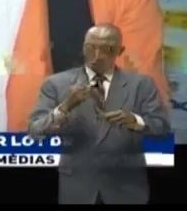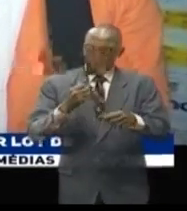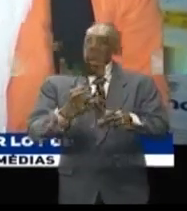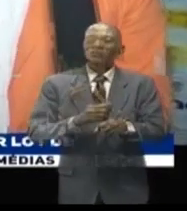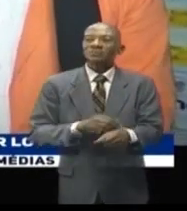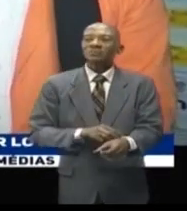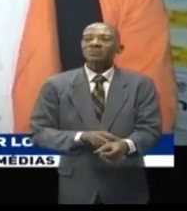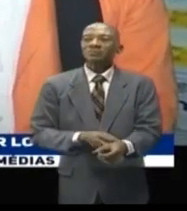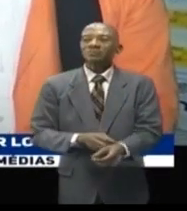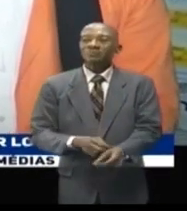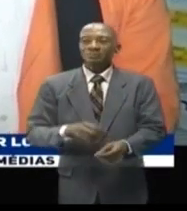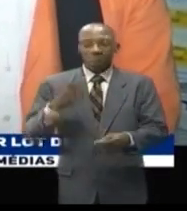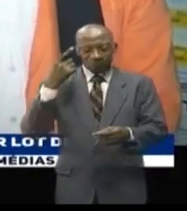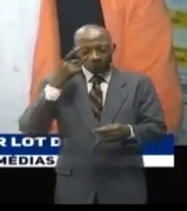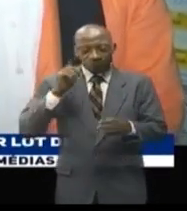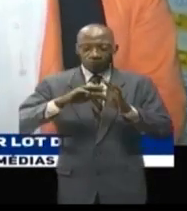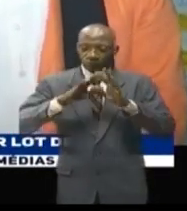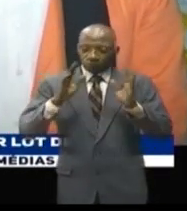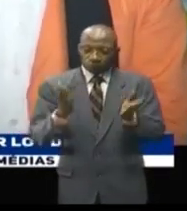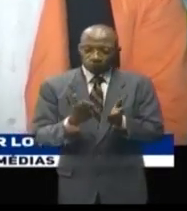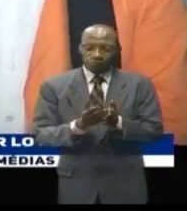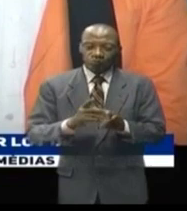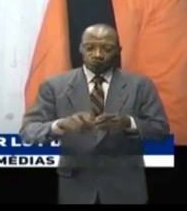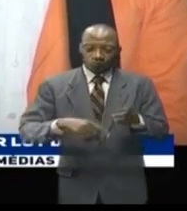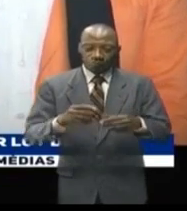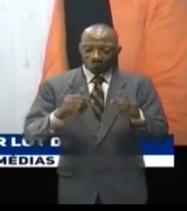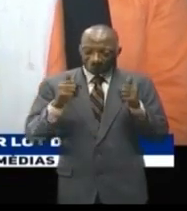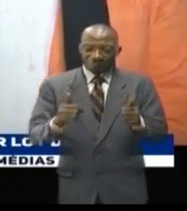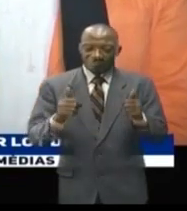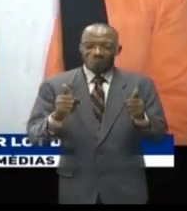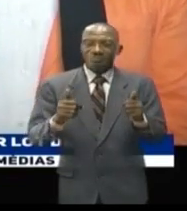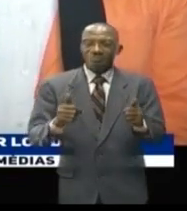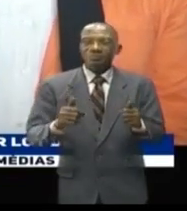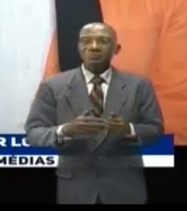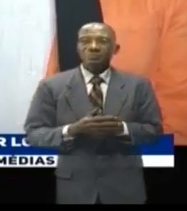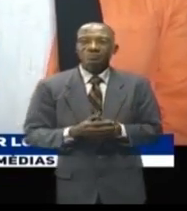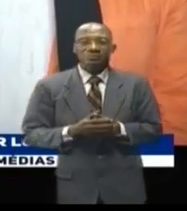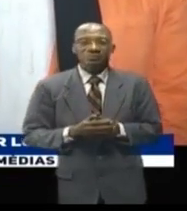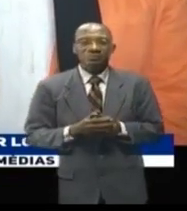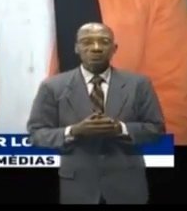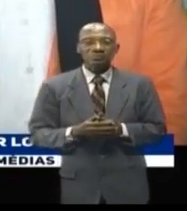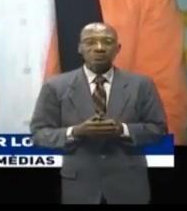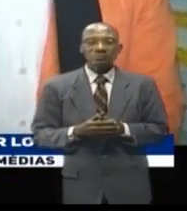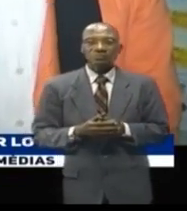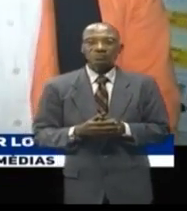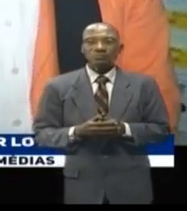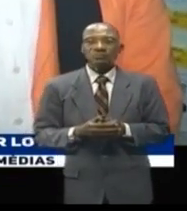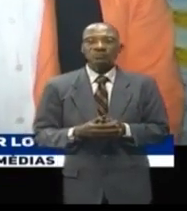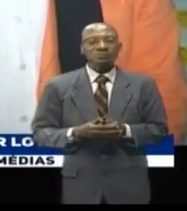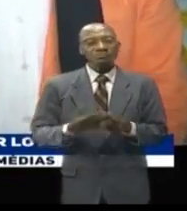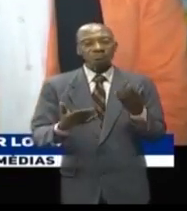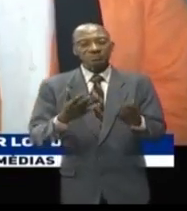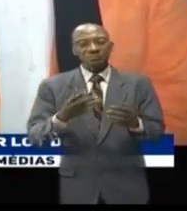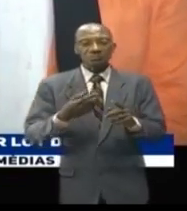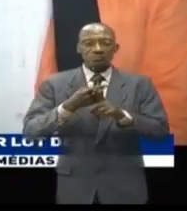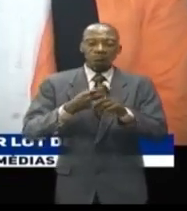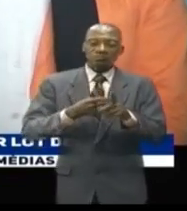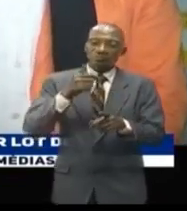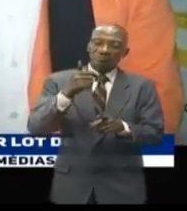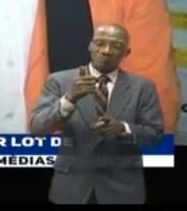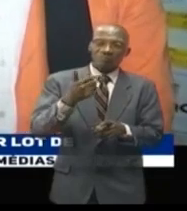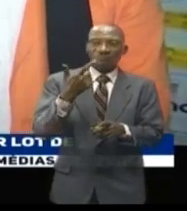soit livré à temps donc normalement nous pouvons attendre le quart vers janvier février